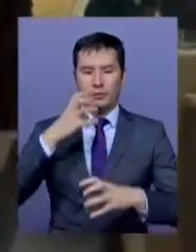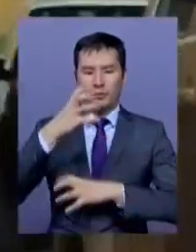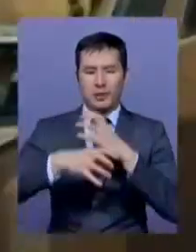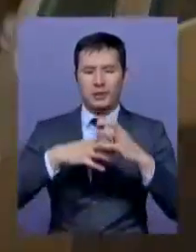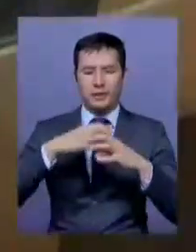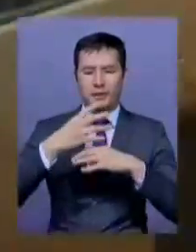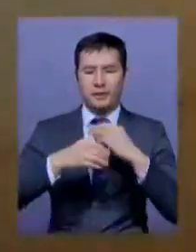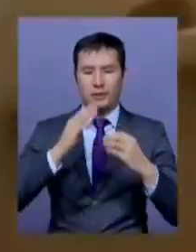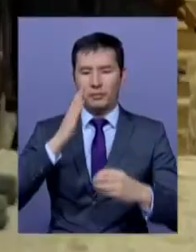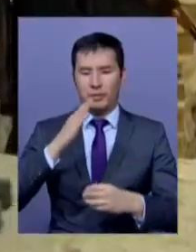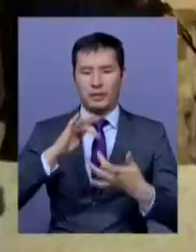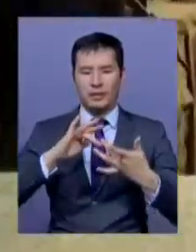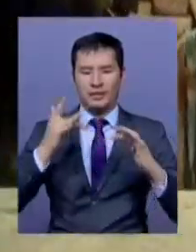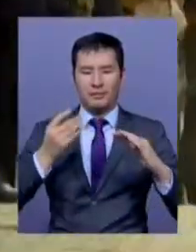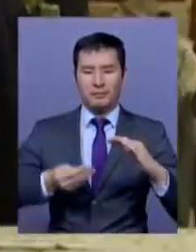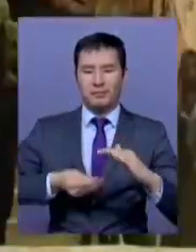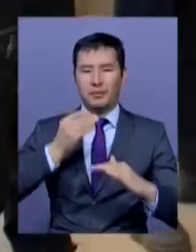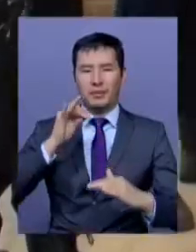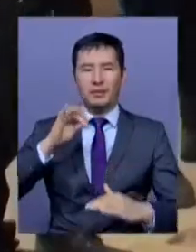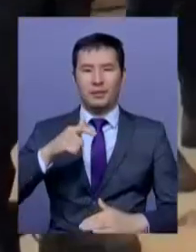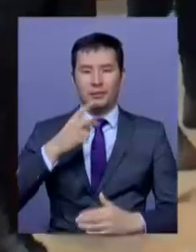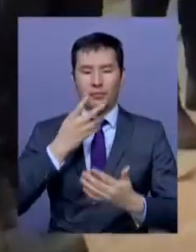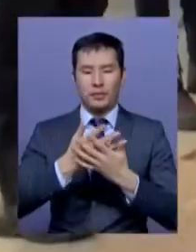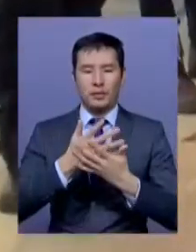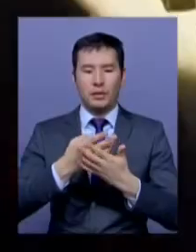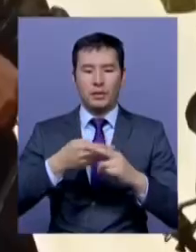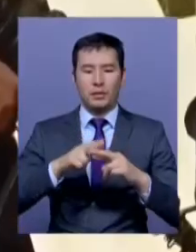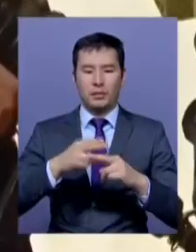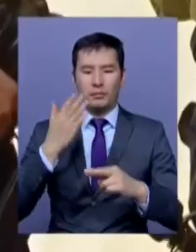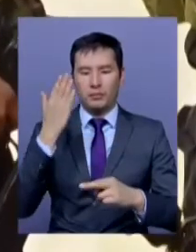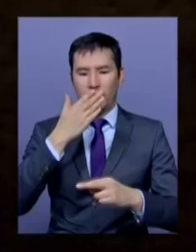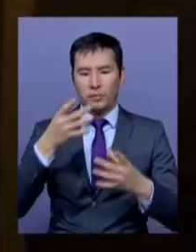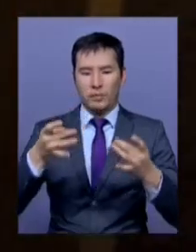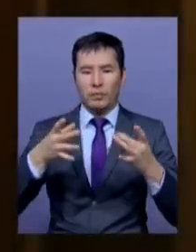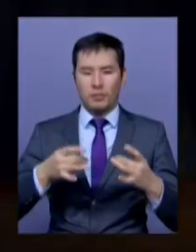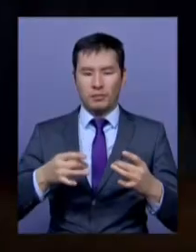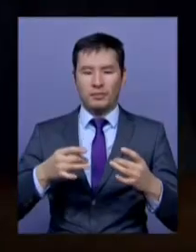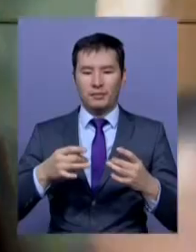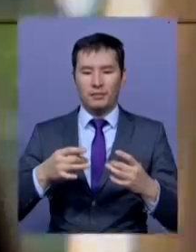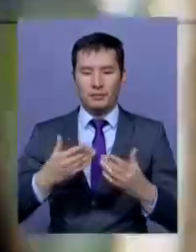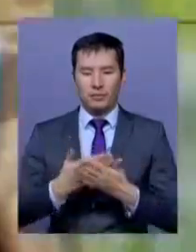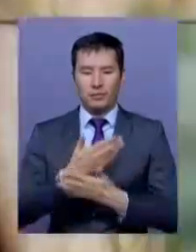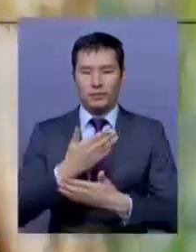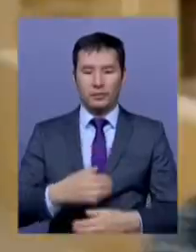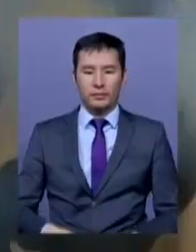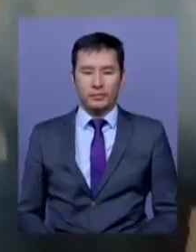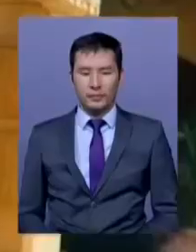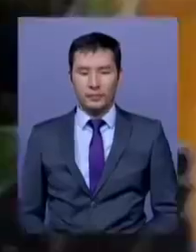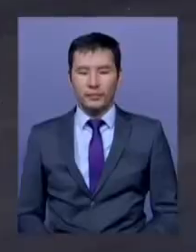отандасымыз өзінің Инстаграм парақшасында хабарлады. Су жаңа туындының премьерасы Сингапурда өтеді деп жоспарланған.